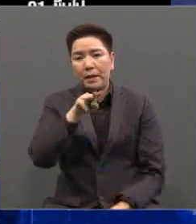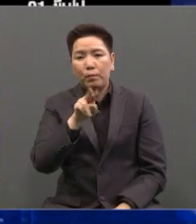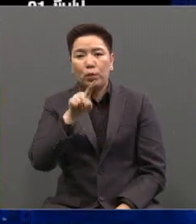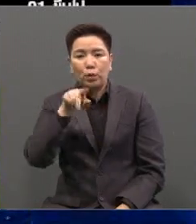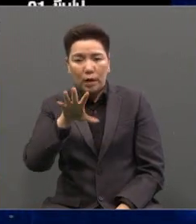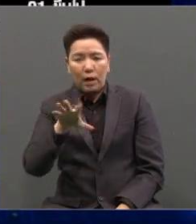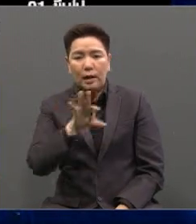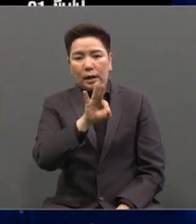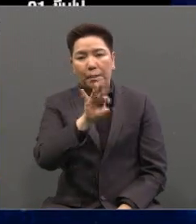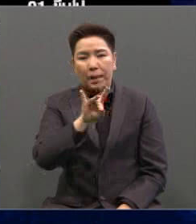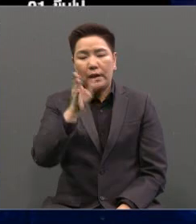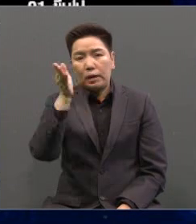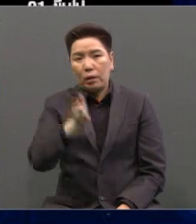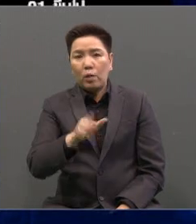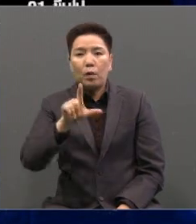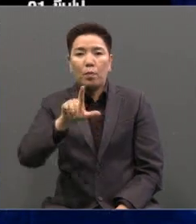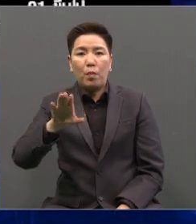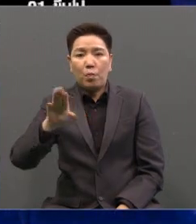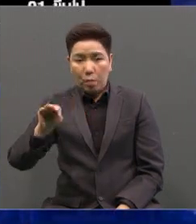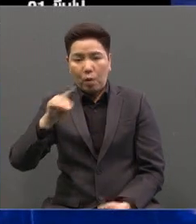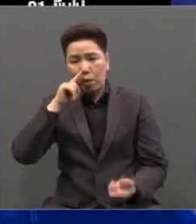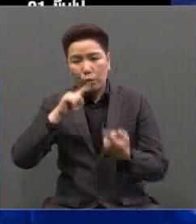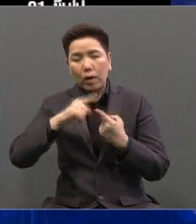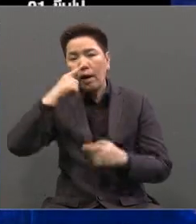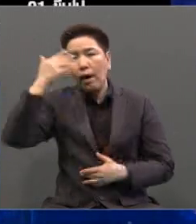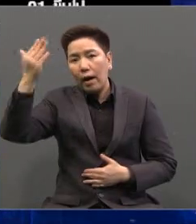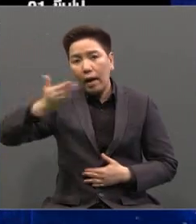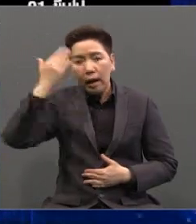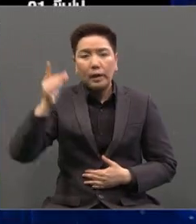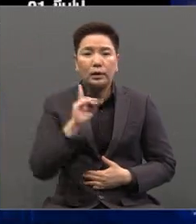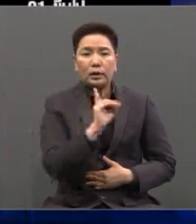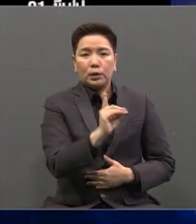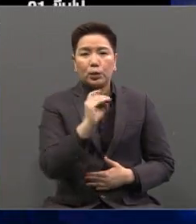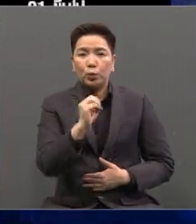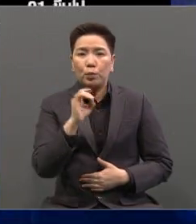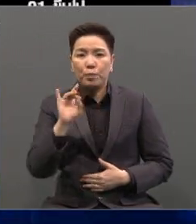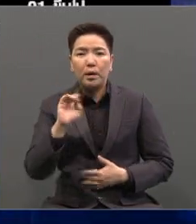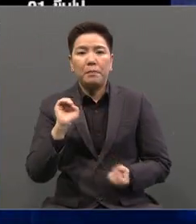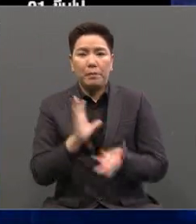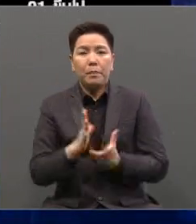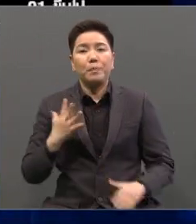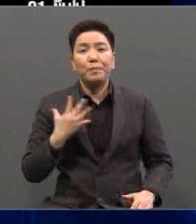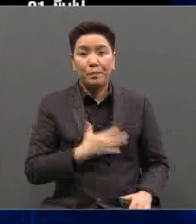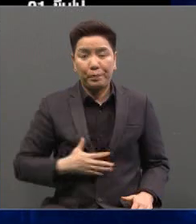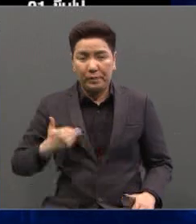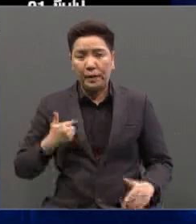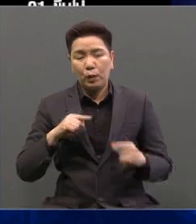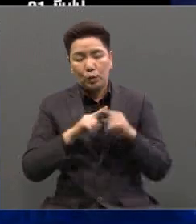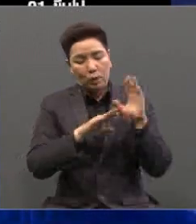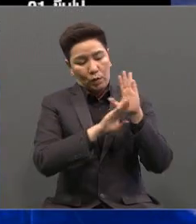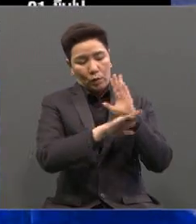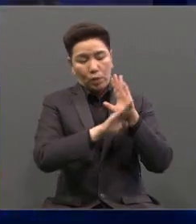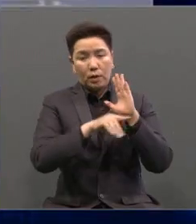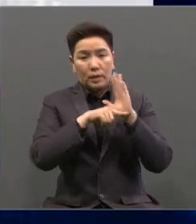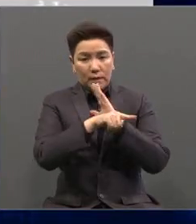98ไมโครกรัมต่อลูกบาศก์เมตรคุณภาพอากาศอยู่ที่ 108มีผลกระทบต่อสุขภาพขณะที่ภาคตะวันออก